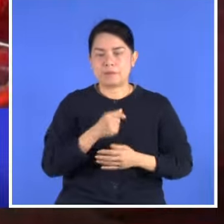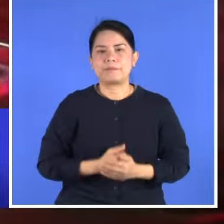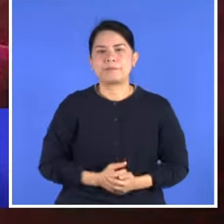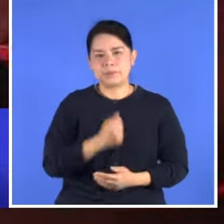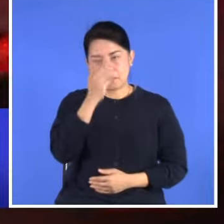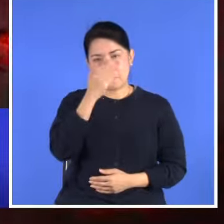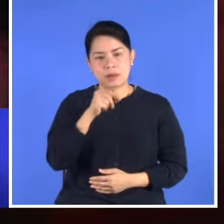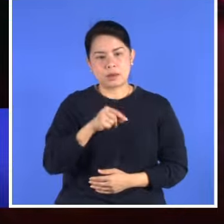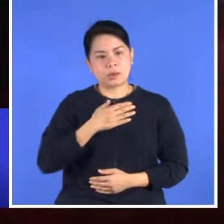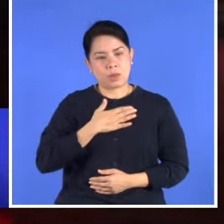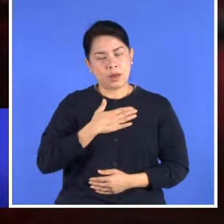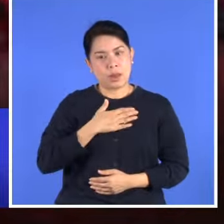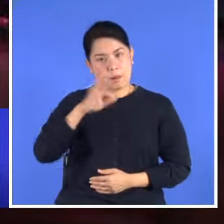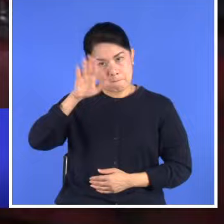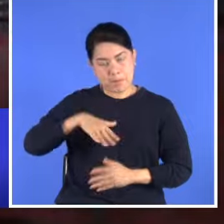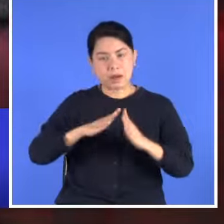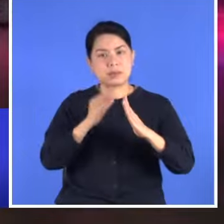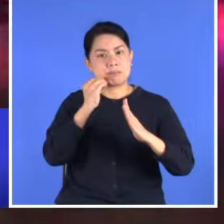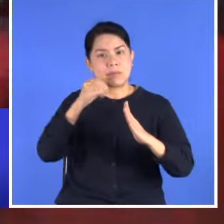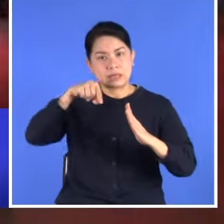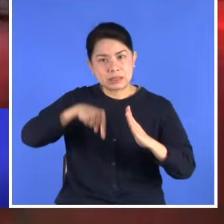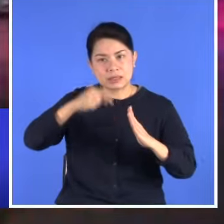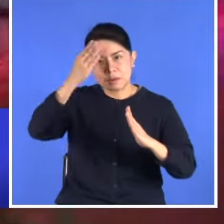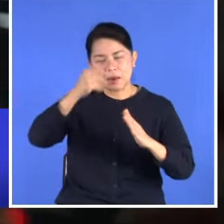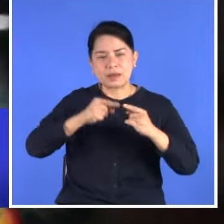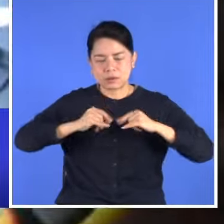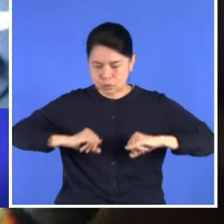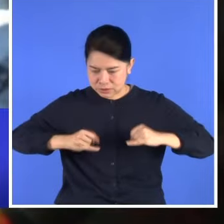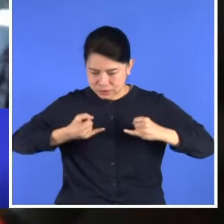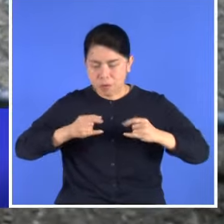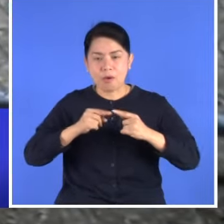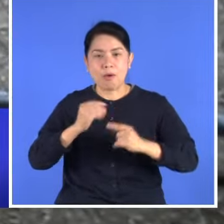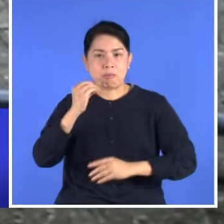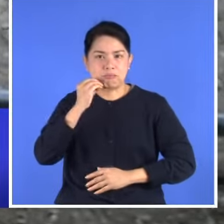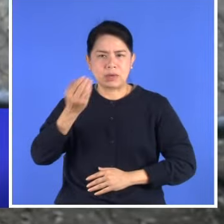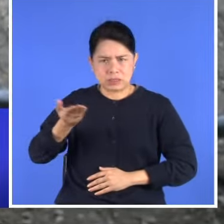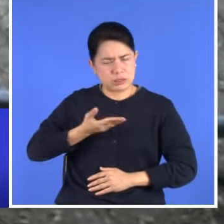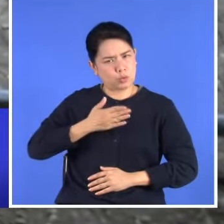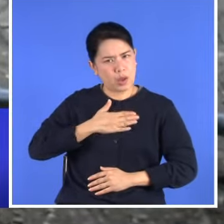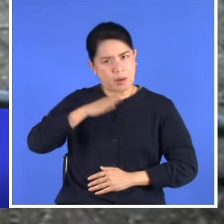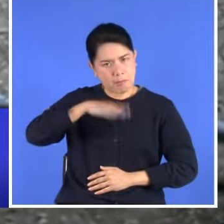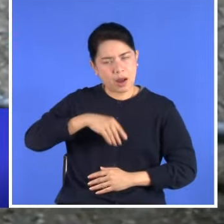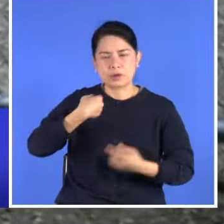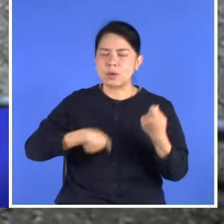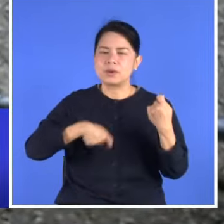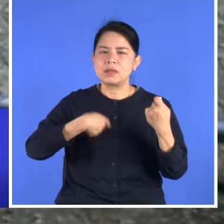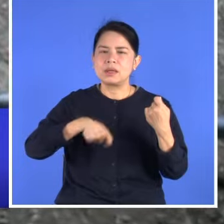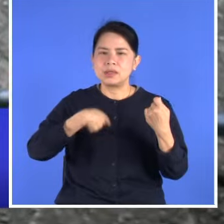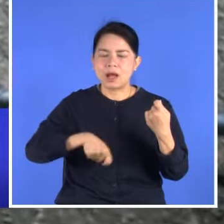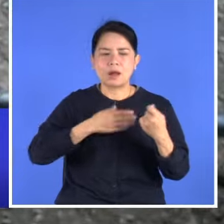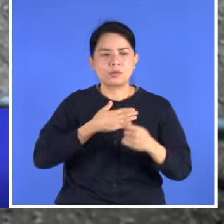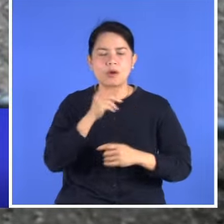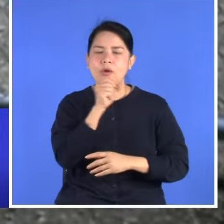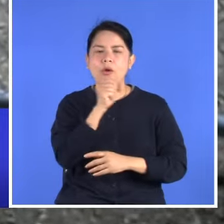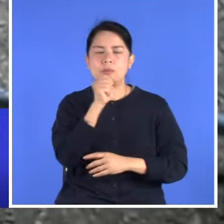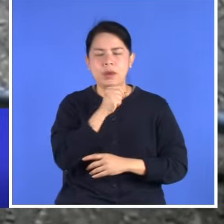ามาให้เล่นกีตาร์ ที่บอกแบบนี้เจ้าของบ้านเชิญให้มาเล่นกีตาร์ว่าอย่างนั้นและก็อยากจะให้ร้องเพลงให้ฟังหน่อยก็มาตามคำเชิ